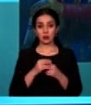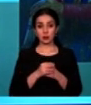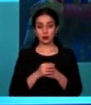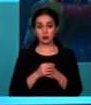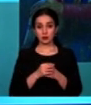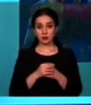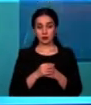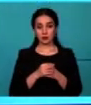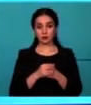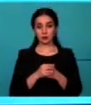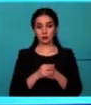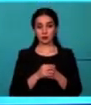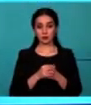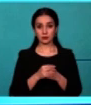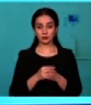kerak.